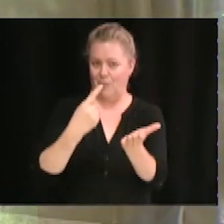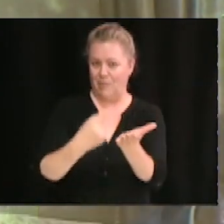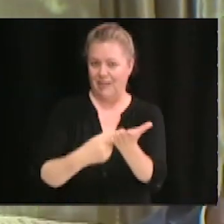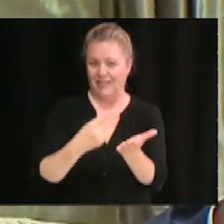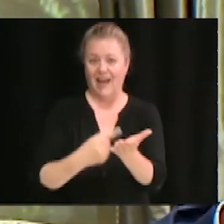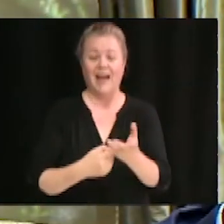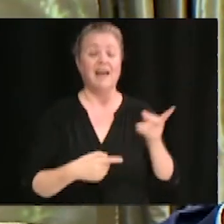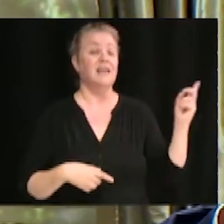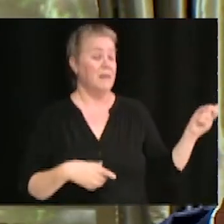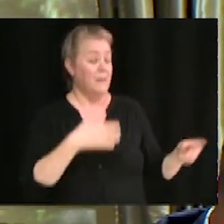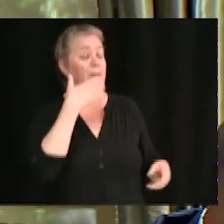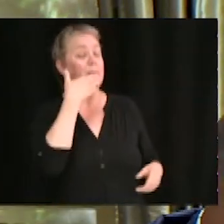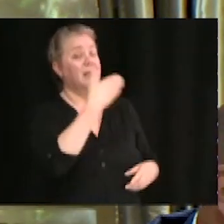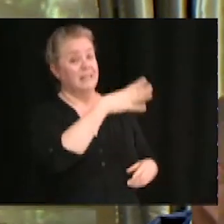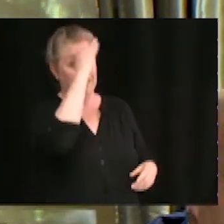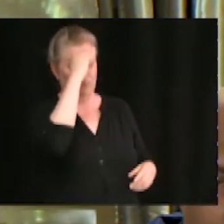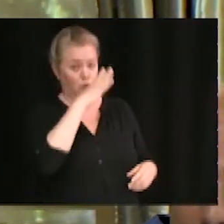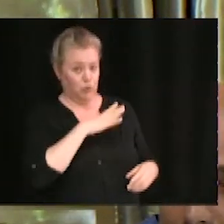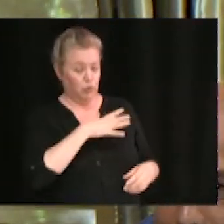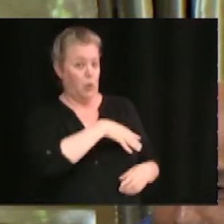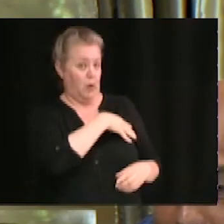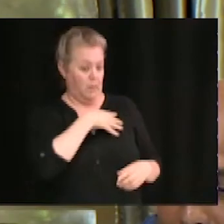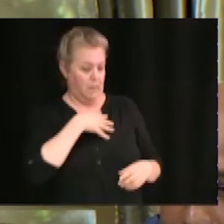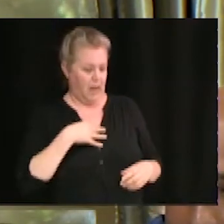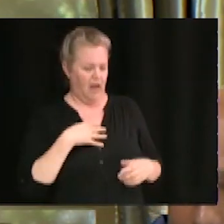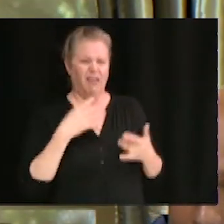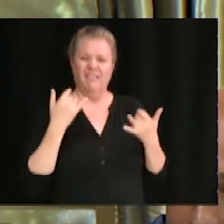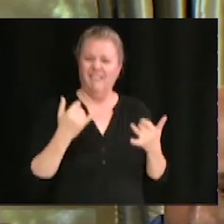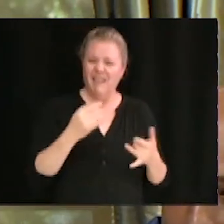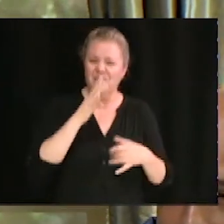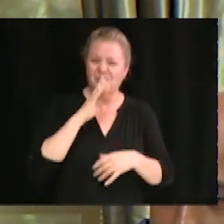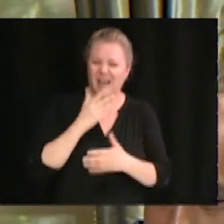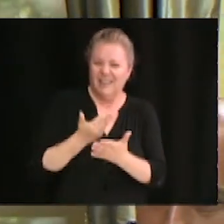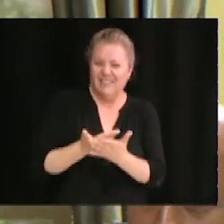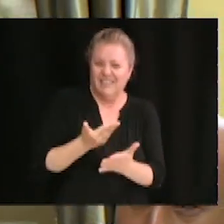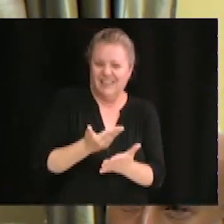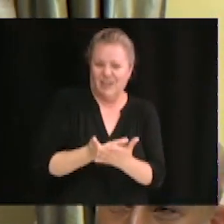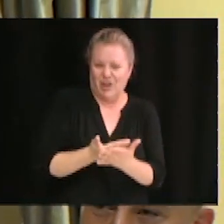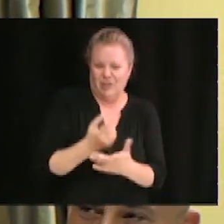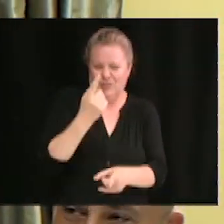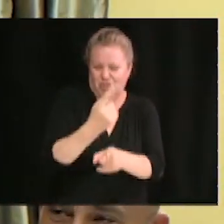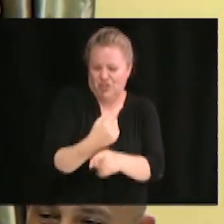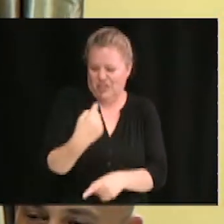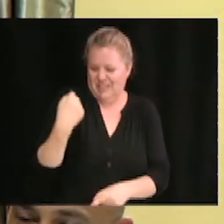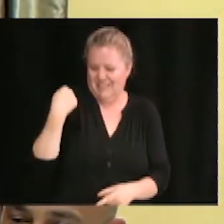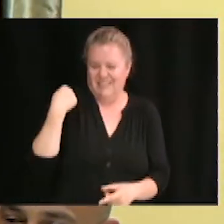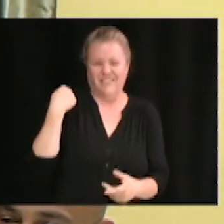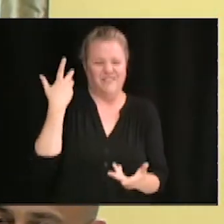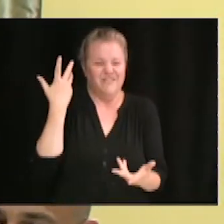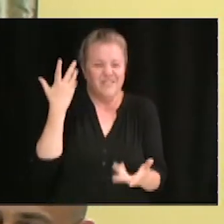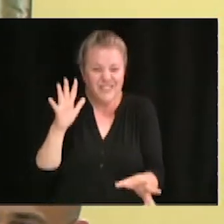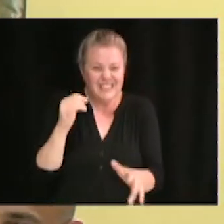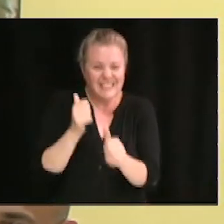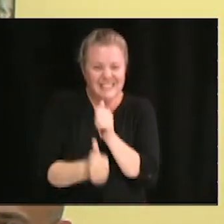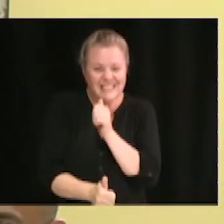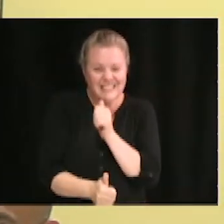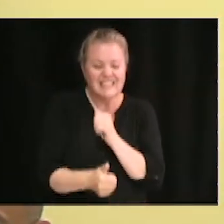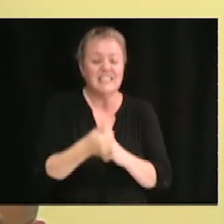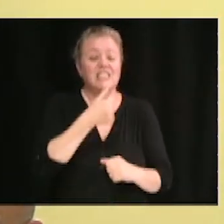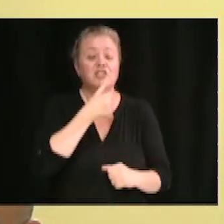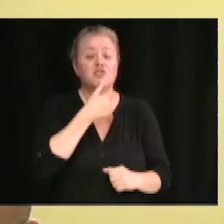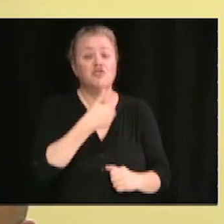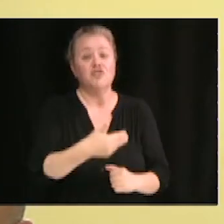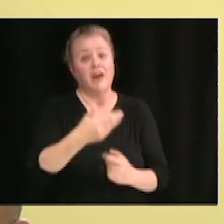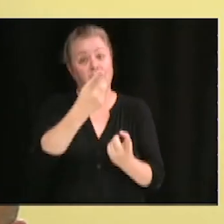annoncé en entrée de jeu, ça fait bizarre de parler d'école, alors qu vient tout juste de finir et puis qu va parler de la rentrée. Vous savez, la rentrée